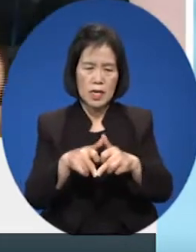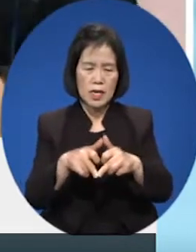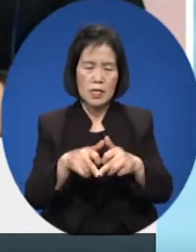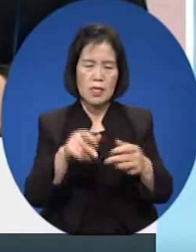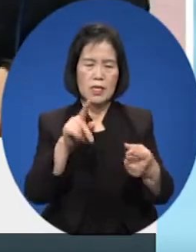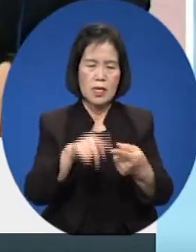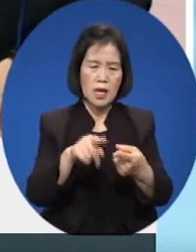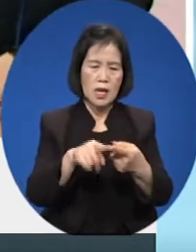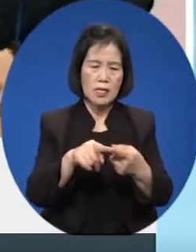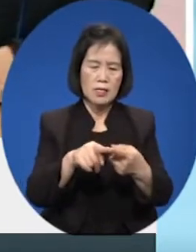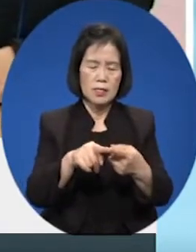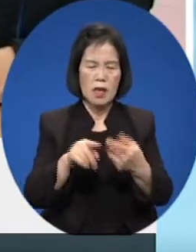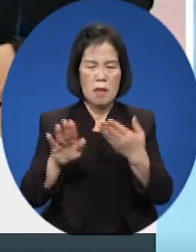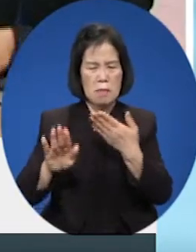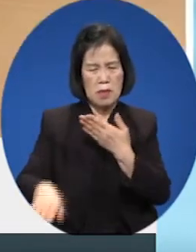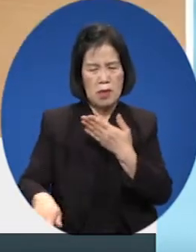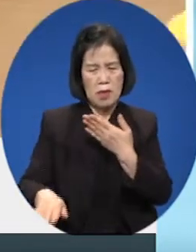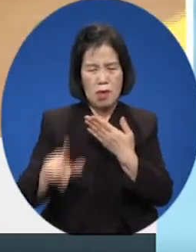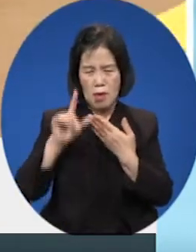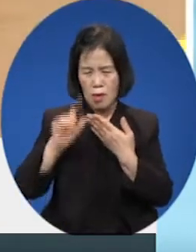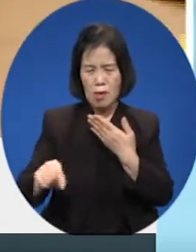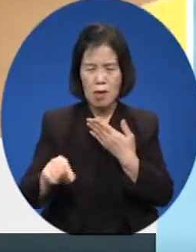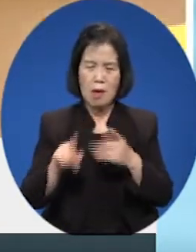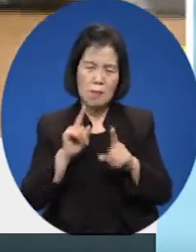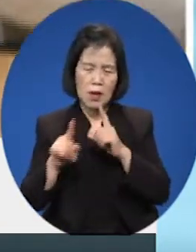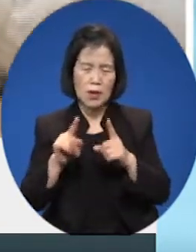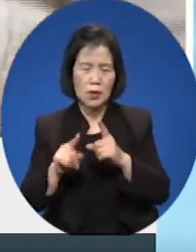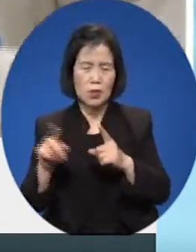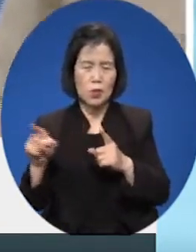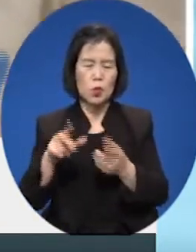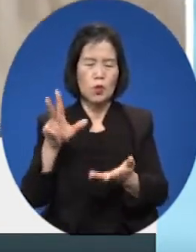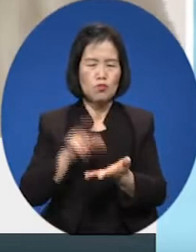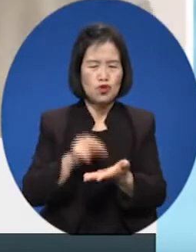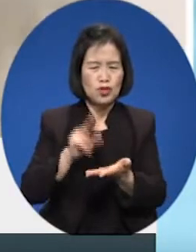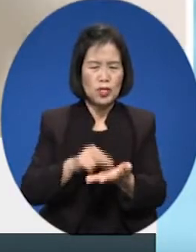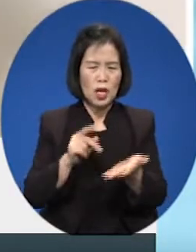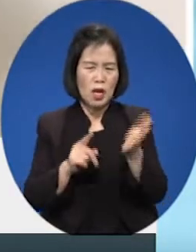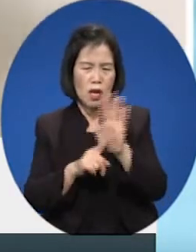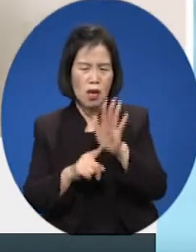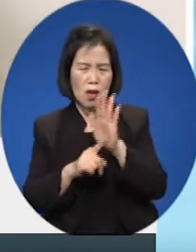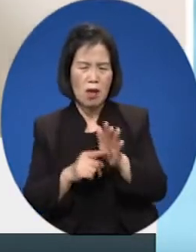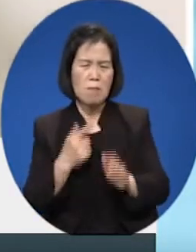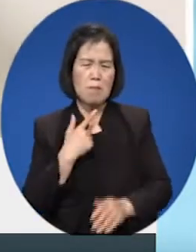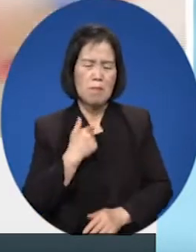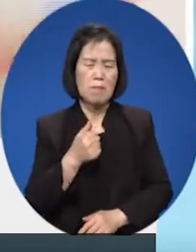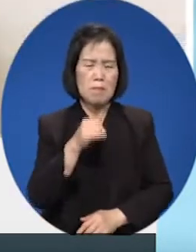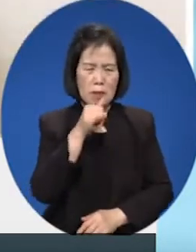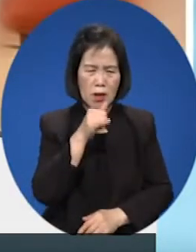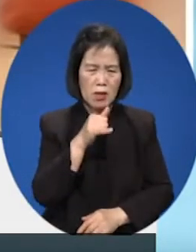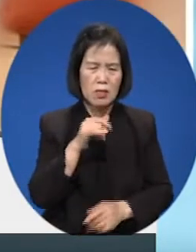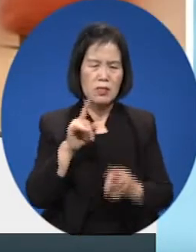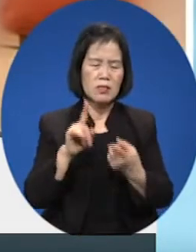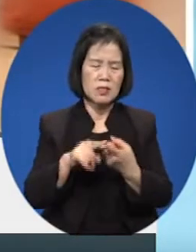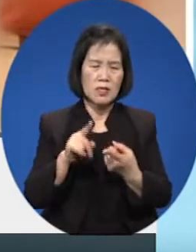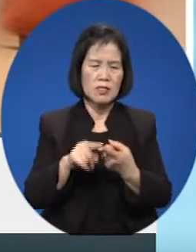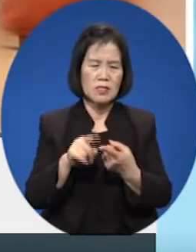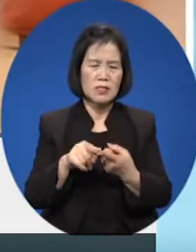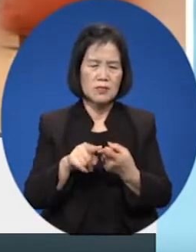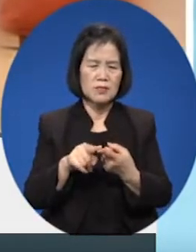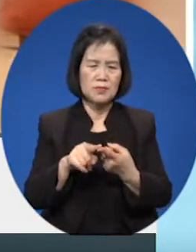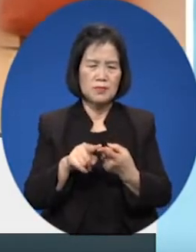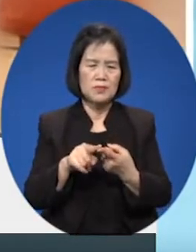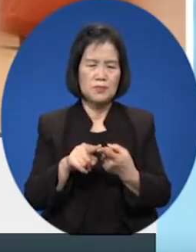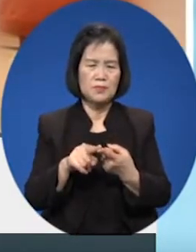장애인에 대한 비하 발언이라거나 여러 문제되는 것들이 언론에 나온 적이 있었는데 네. 그런 것들을 우리가